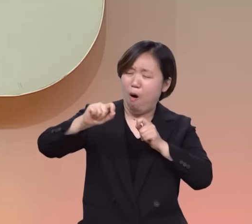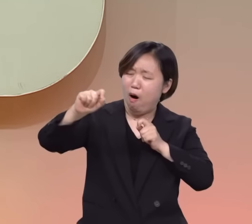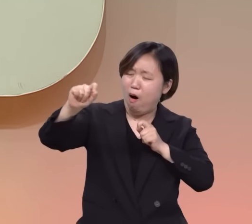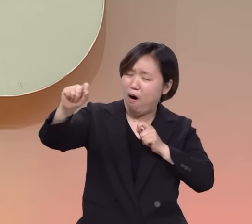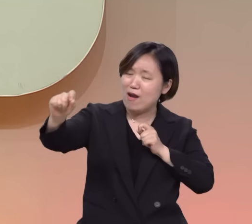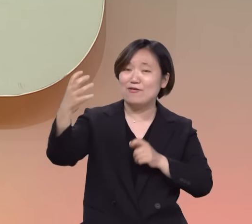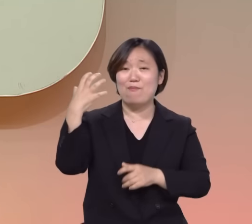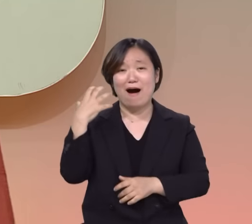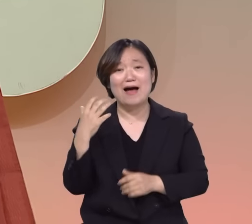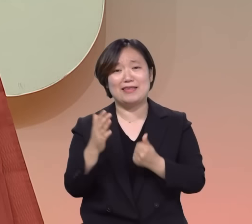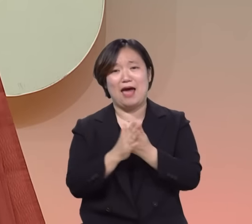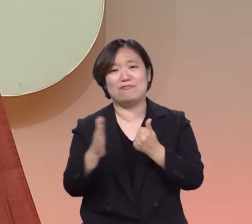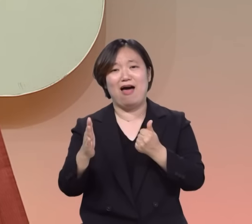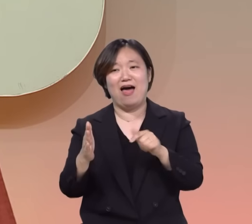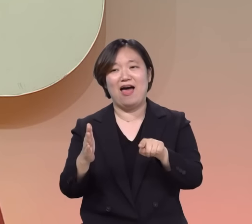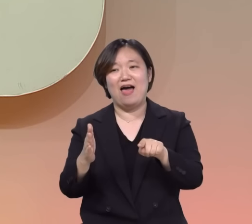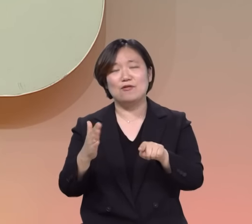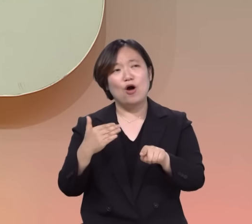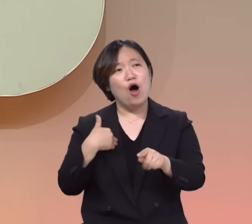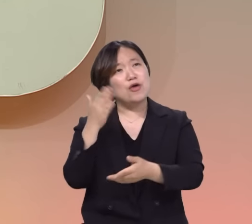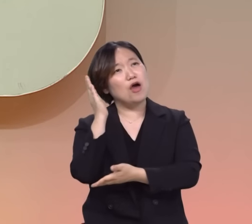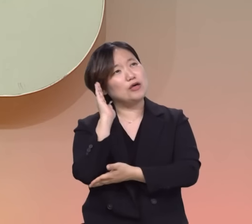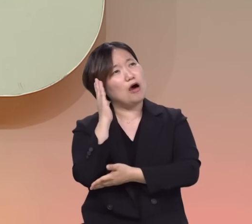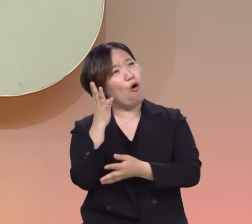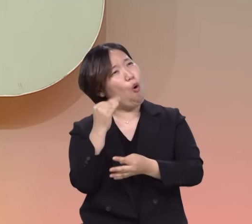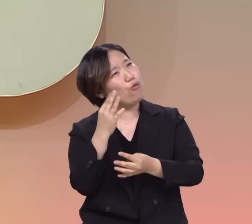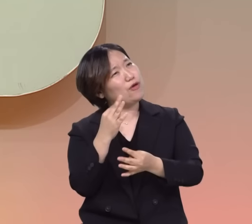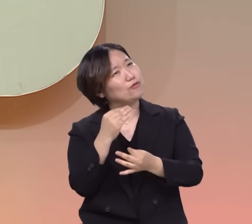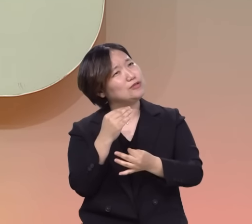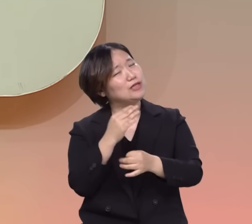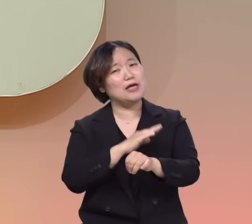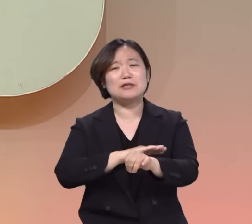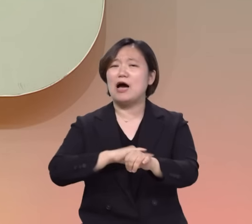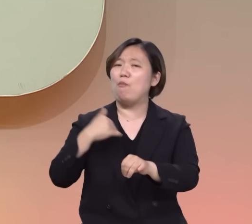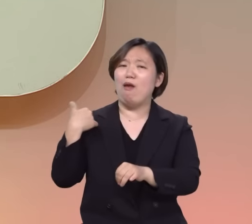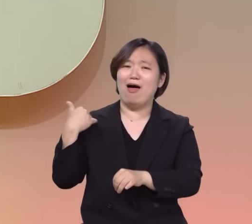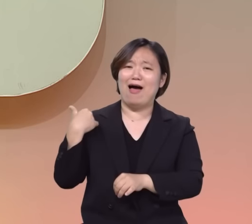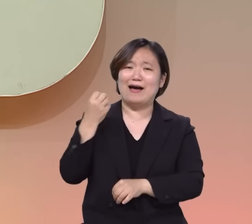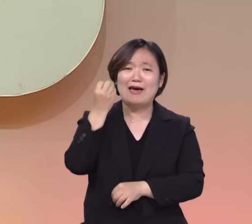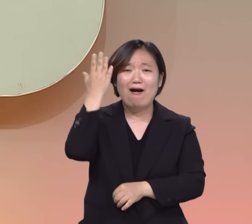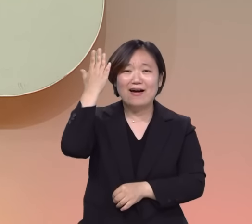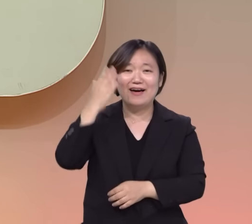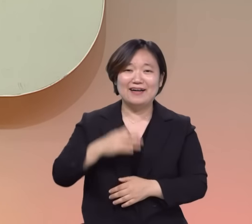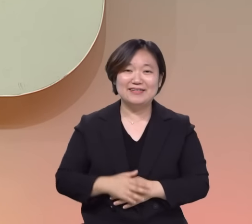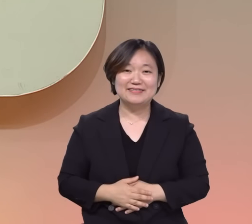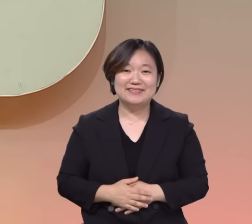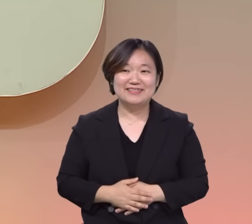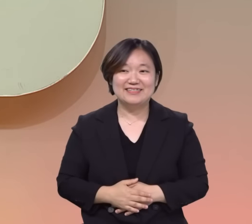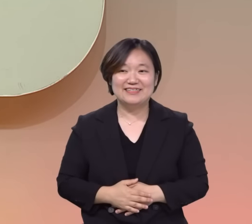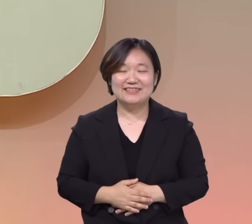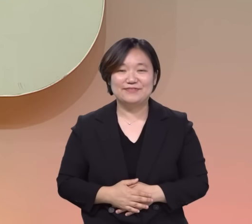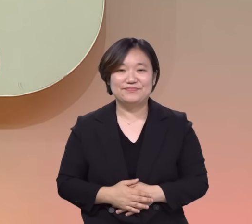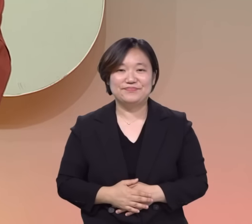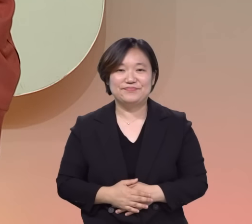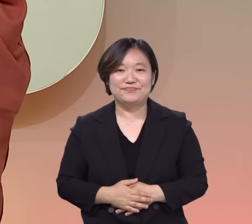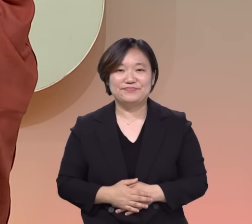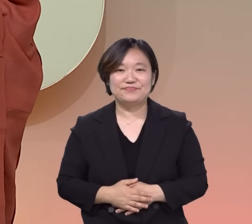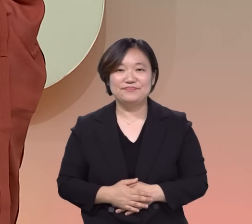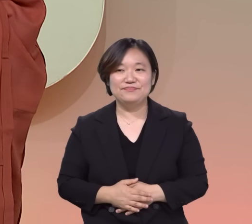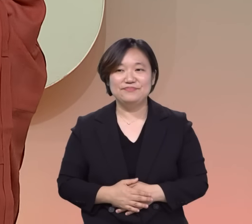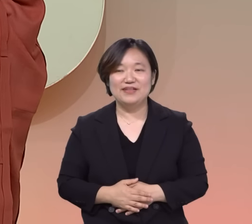보니까 저도 이제 제가 무슨 이야기를 몇 회 분에서 했었는지를 다 기억을 못 해요 예 참